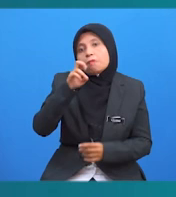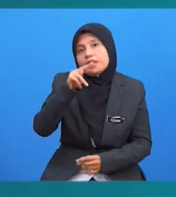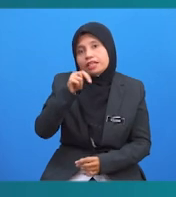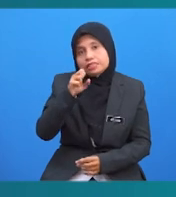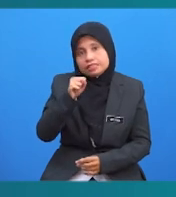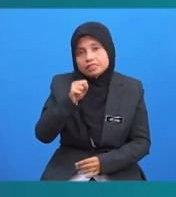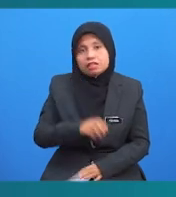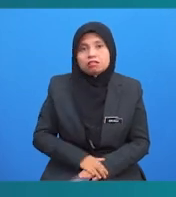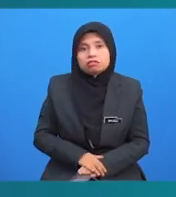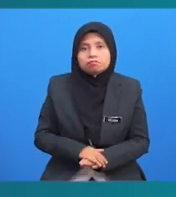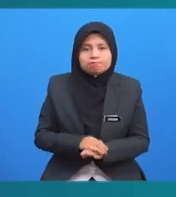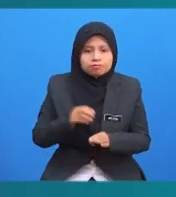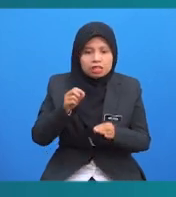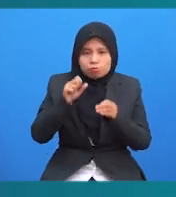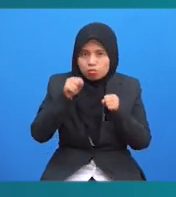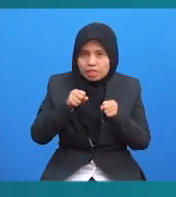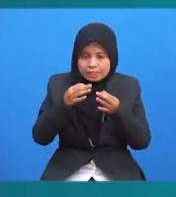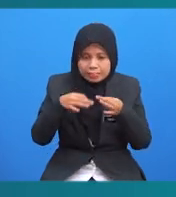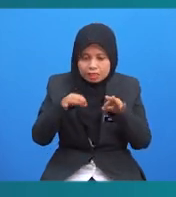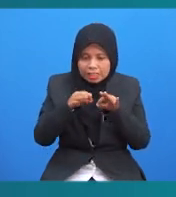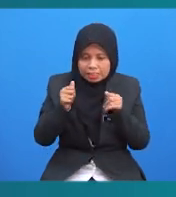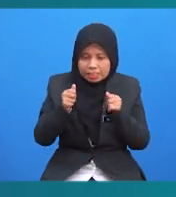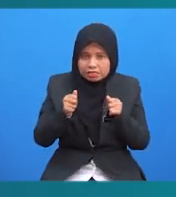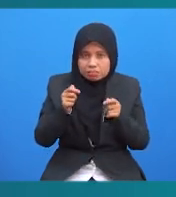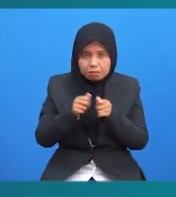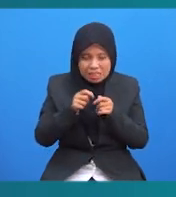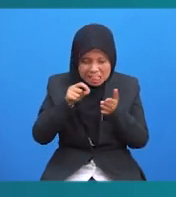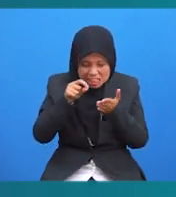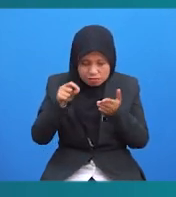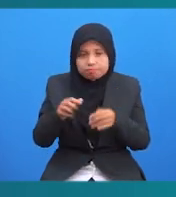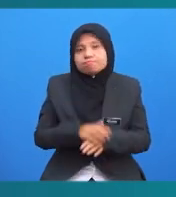dengan lebih terperinci mengenai aperture ini sebentar nanti.